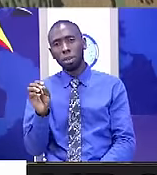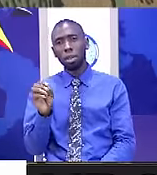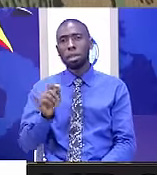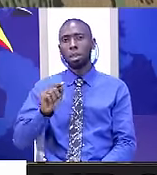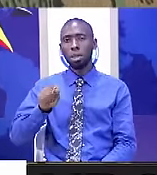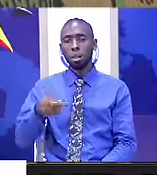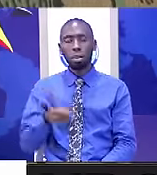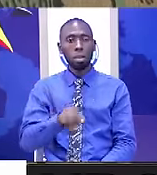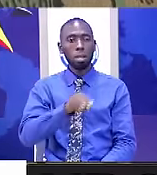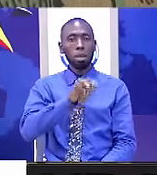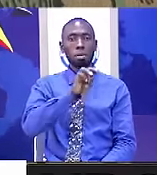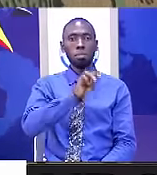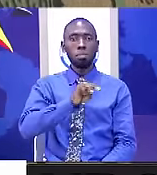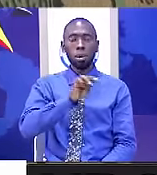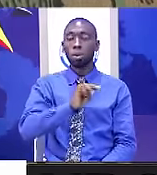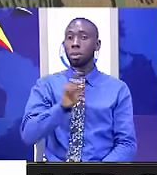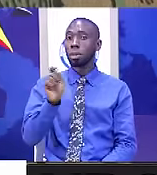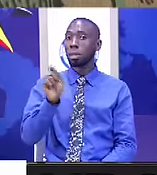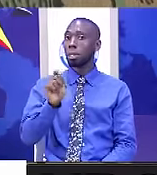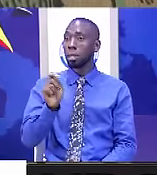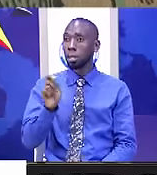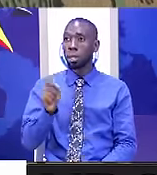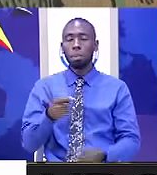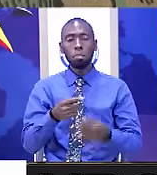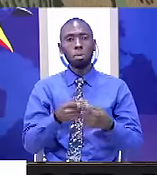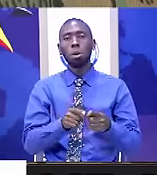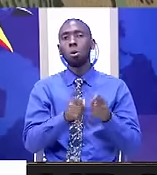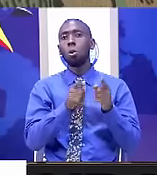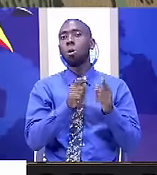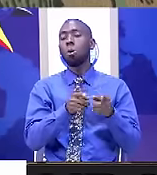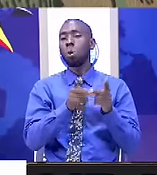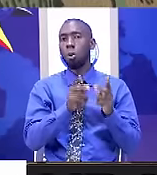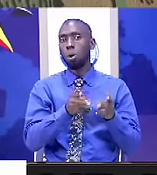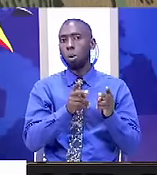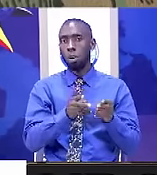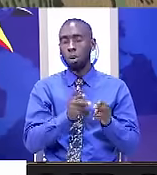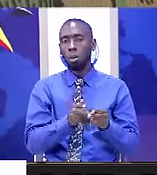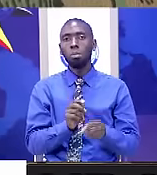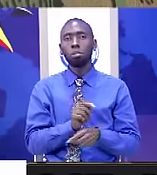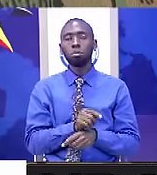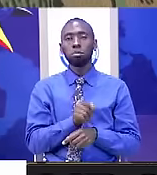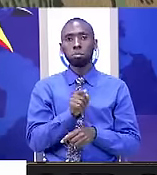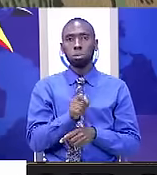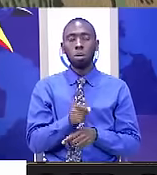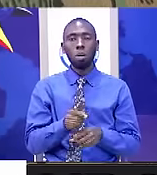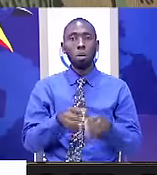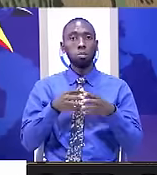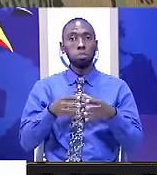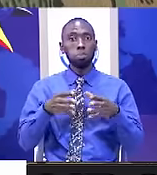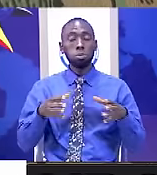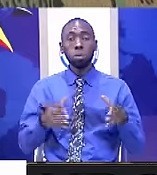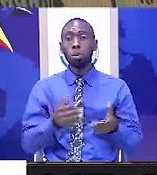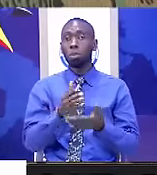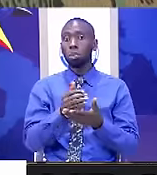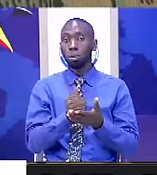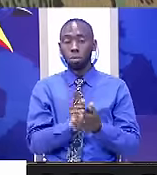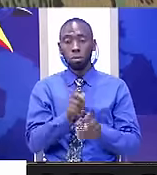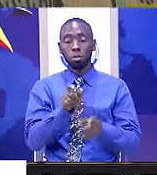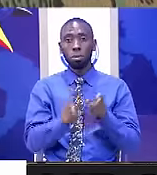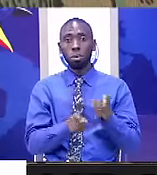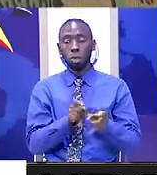metric tons, but we hope to touch 70 because people are growing coffee.